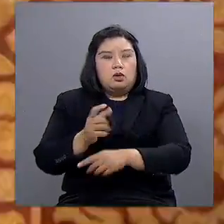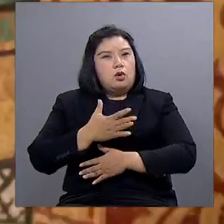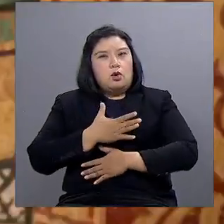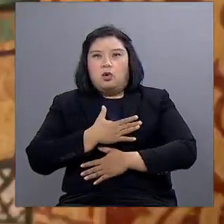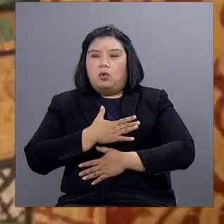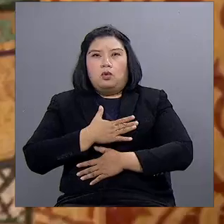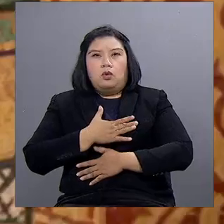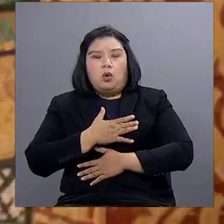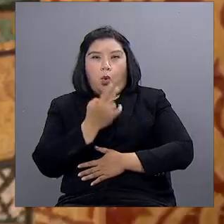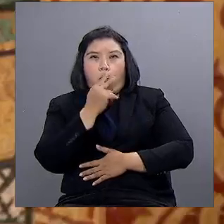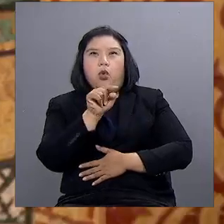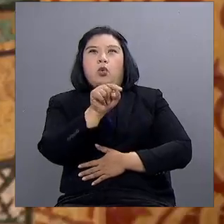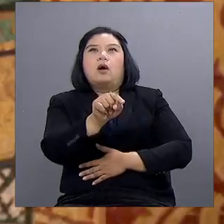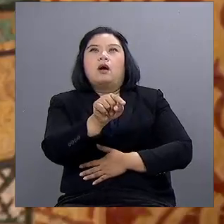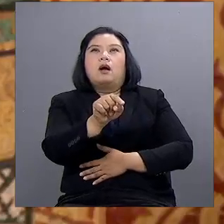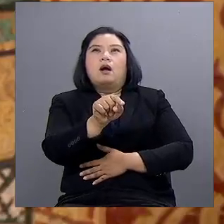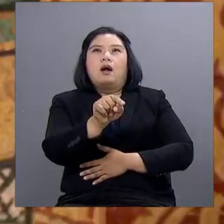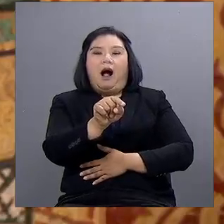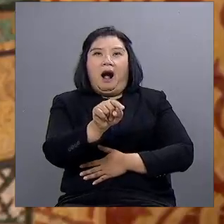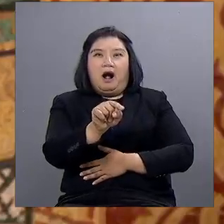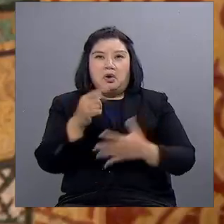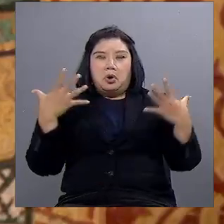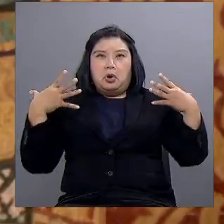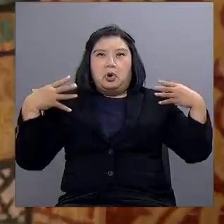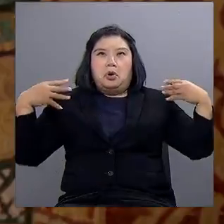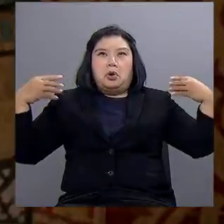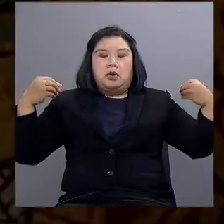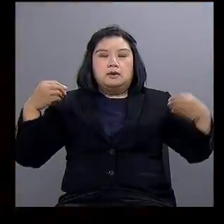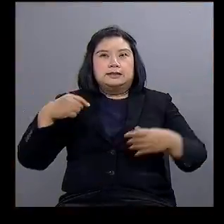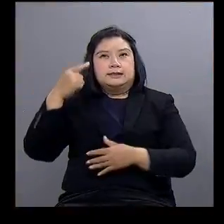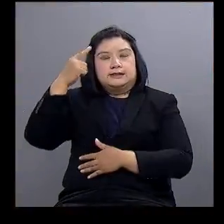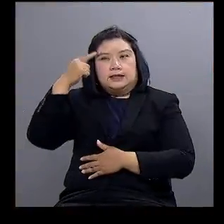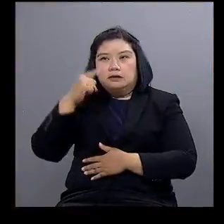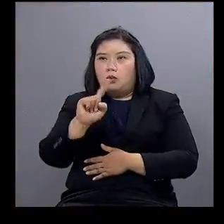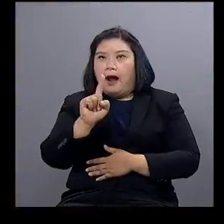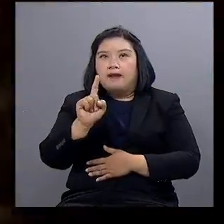ให้องค์พระนารายณ์เทพผู้ดำรงธรรมไปสังหารนนทกเสีย